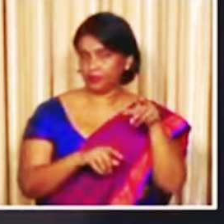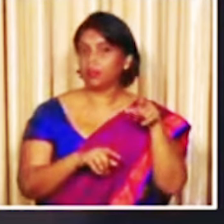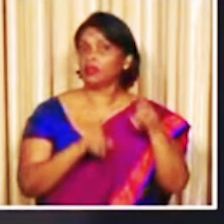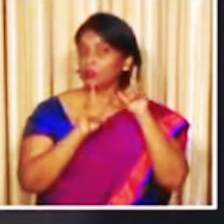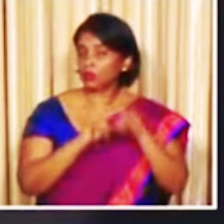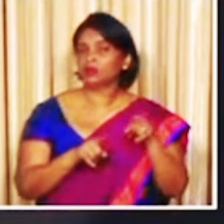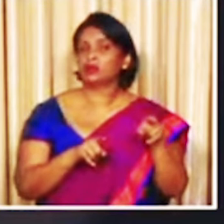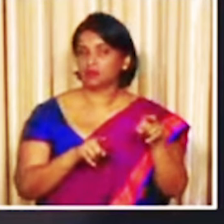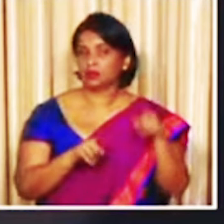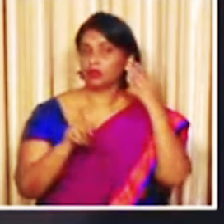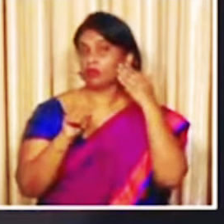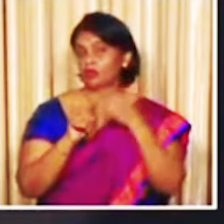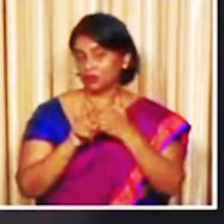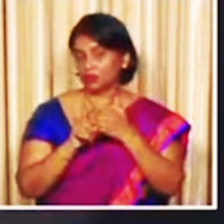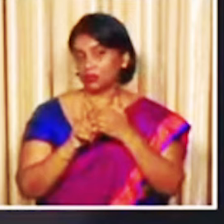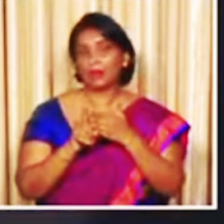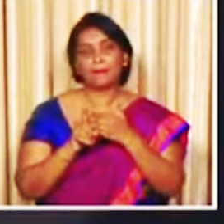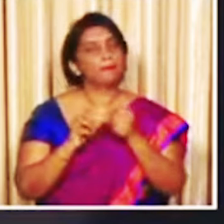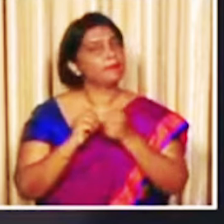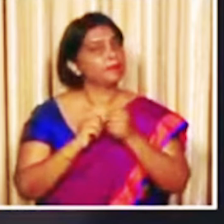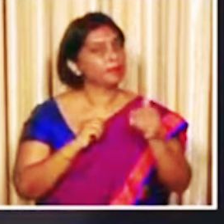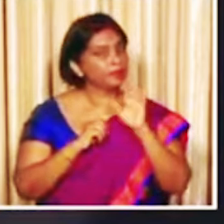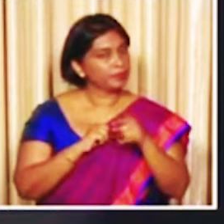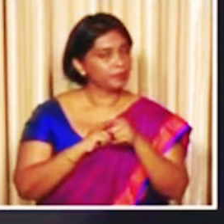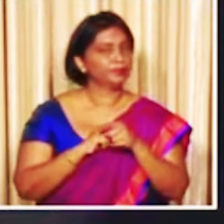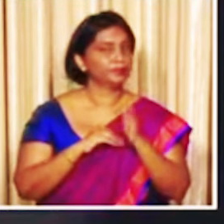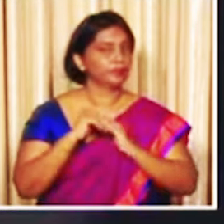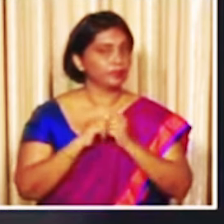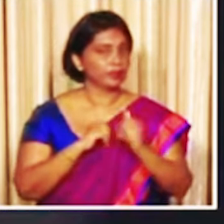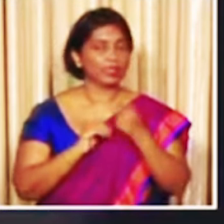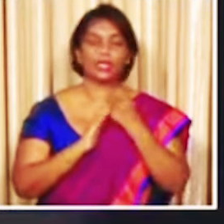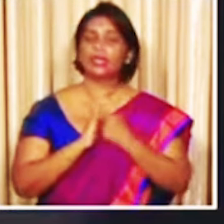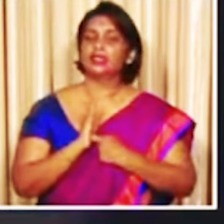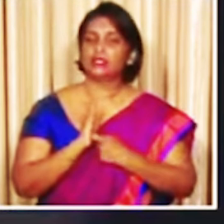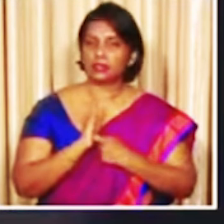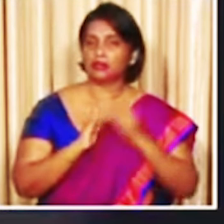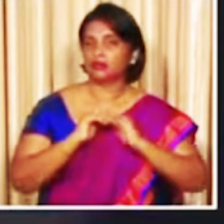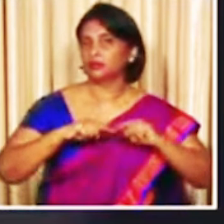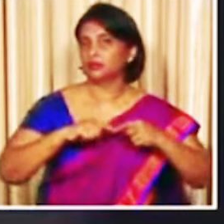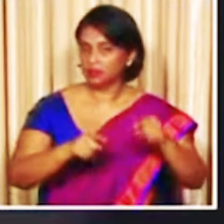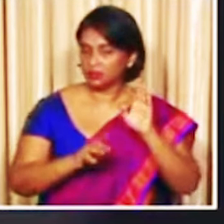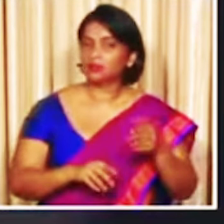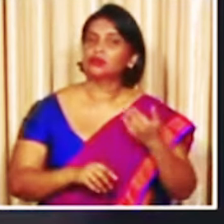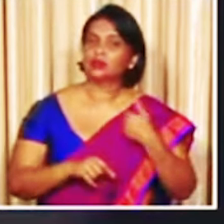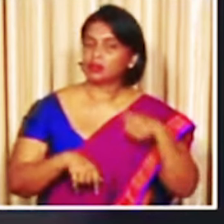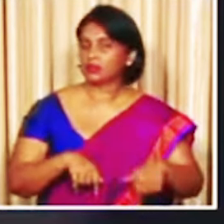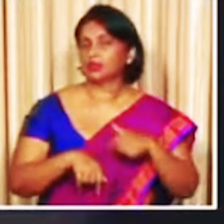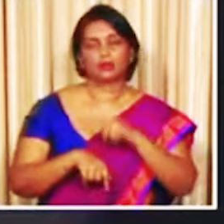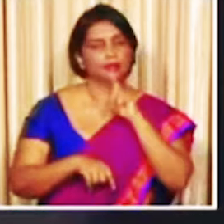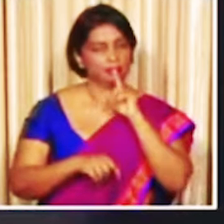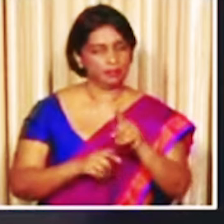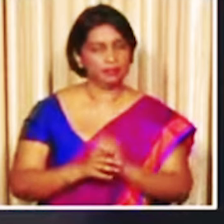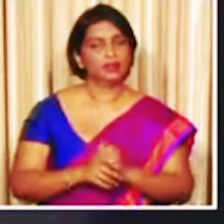ඒ නිසා ඒ සඳහා ඒ බලපවත්වන්න කටයුතු කරපු නීතිය ක්‍රියාත්මක කරන්නයි කියන එකත් මේ වෙලාවේ යෝජනා